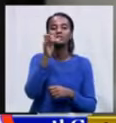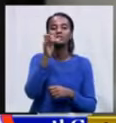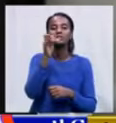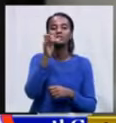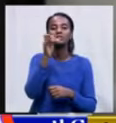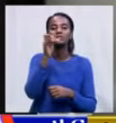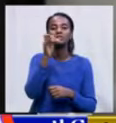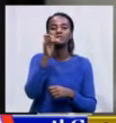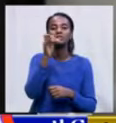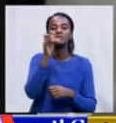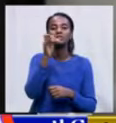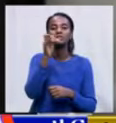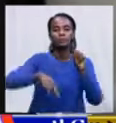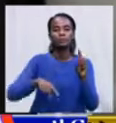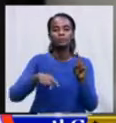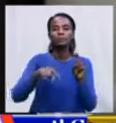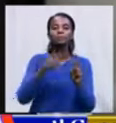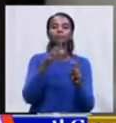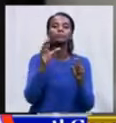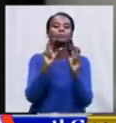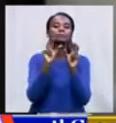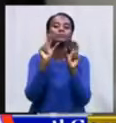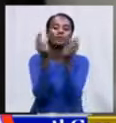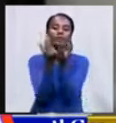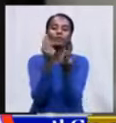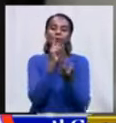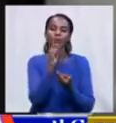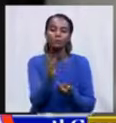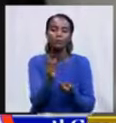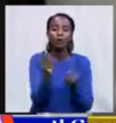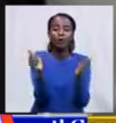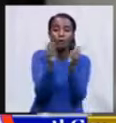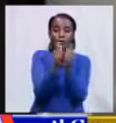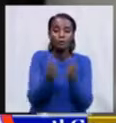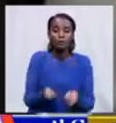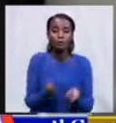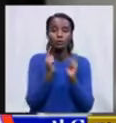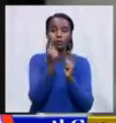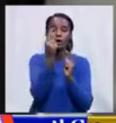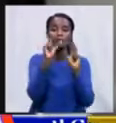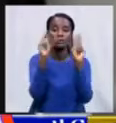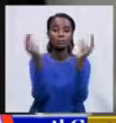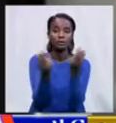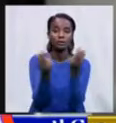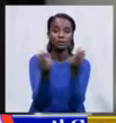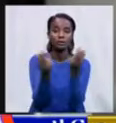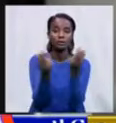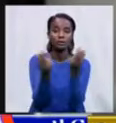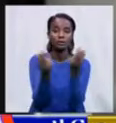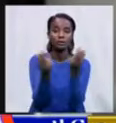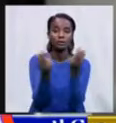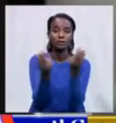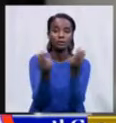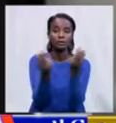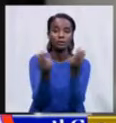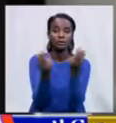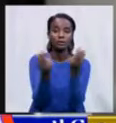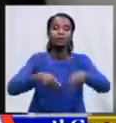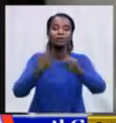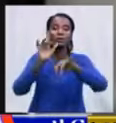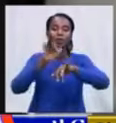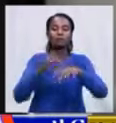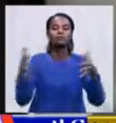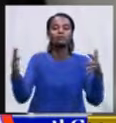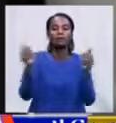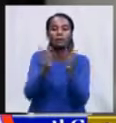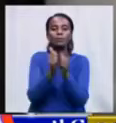መስራት አይቻልም። በቤተሰብ ነው ማምረት ያለባቸው። አብሮ ቢኖር አንድ ቤተሰብ በዛ ቤተሰብ ማሳ ላይ ተረባርቦ ነው